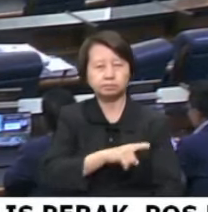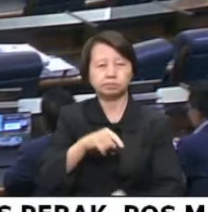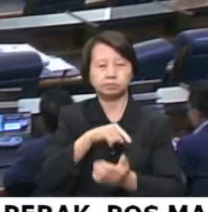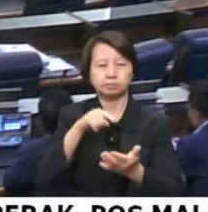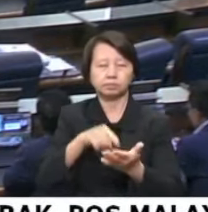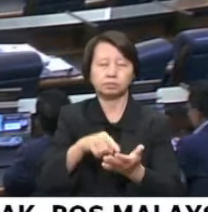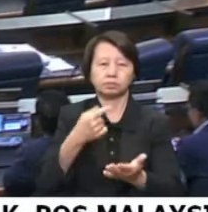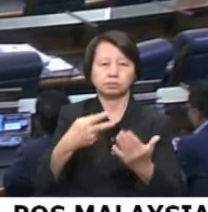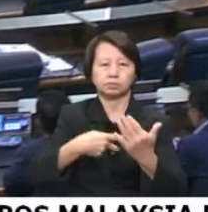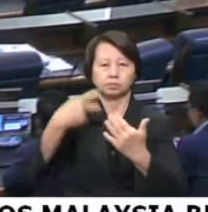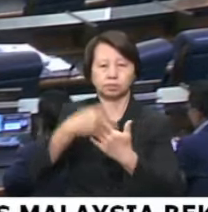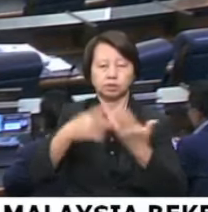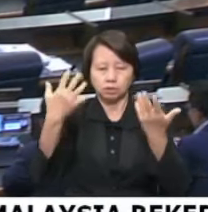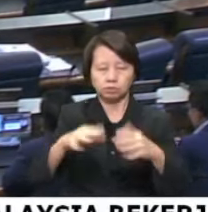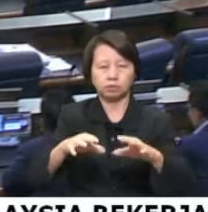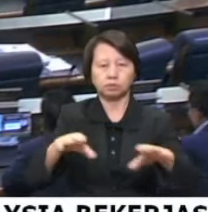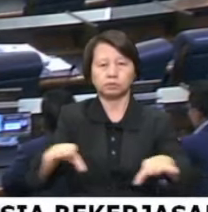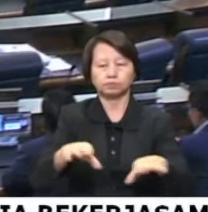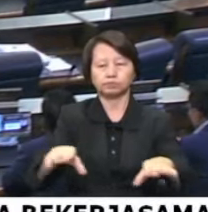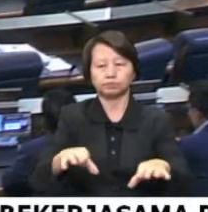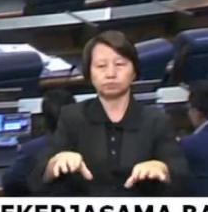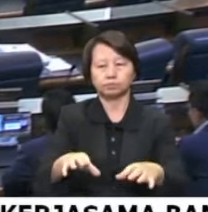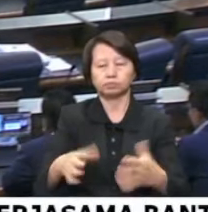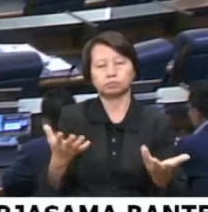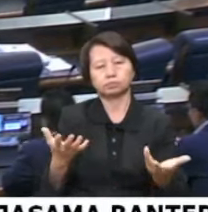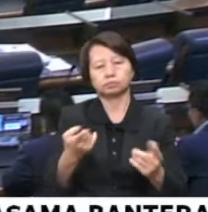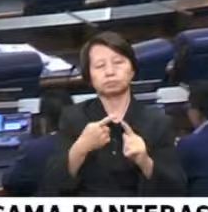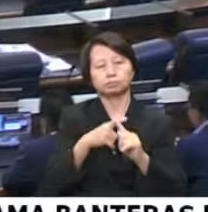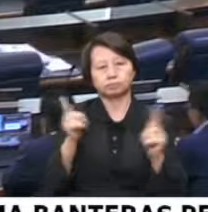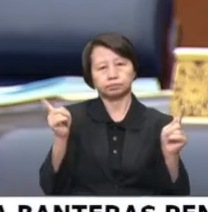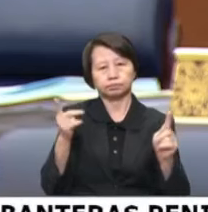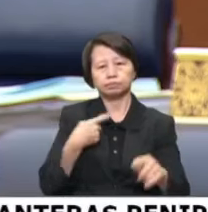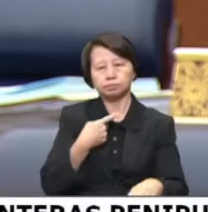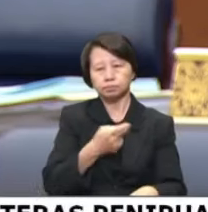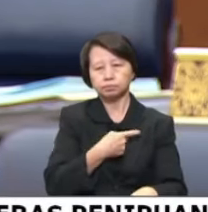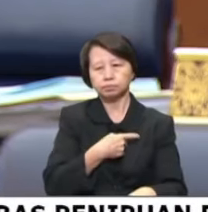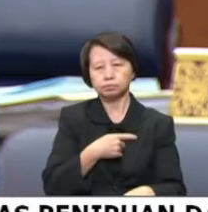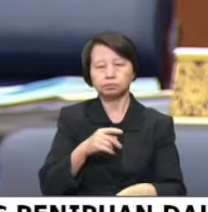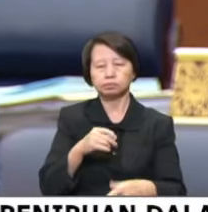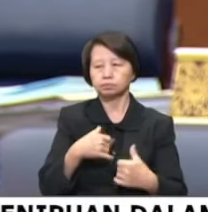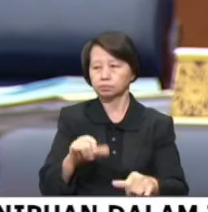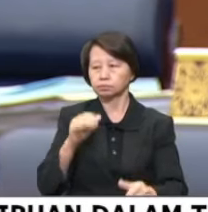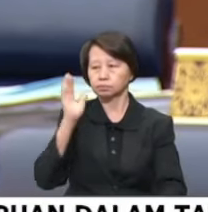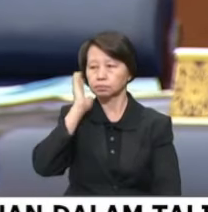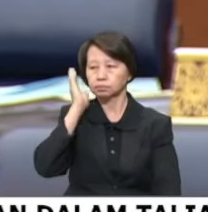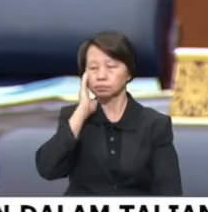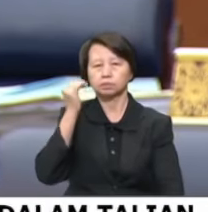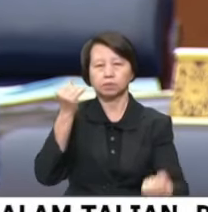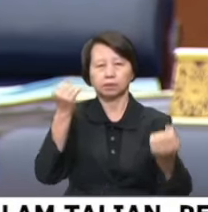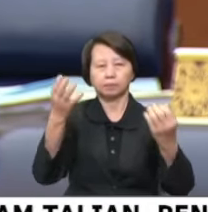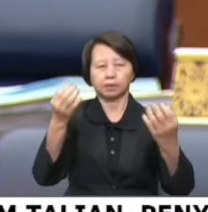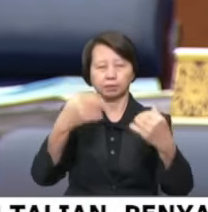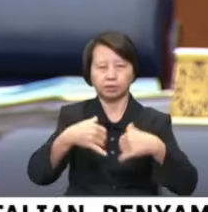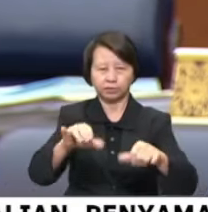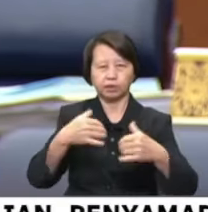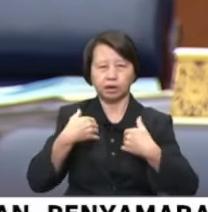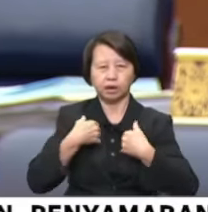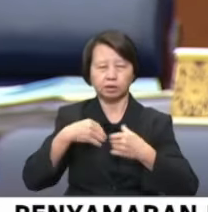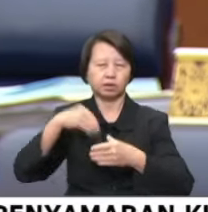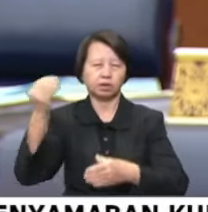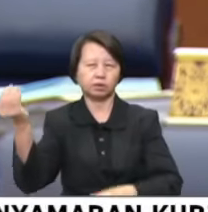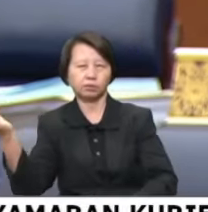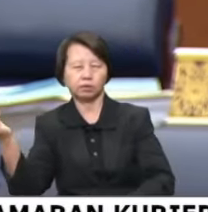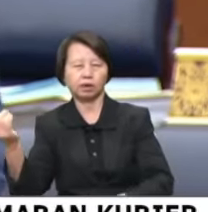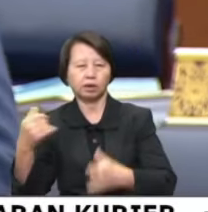adalah antara program yang telah dijalankan. Walau bagaimanapun, kita pun masih tahu bahawa banyak ada ura-ura di luar